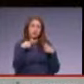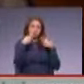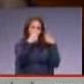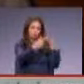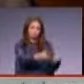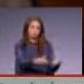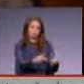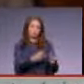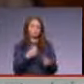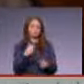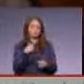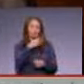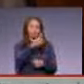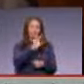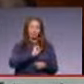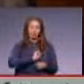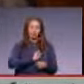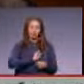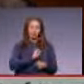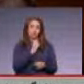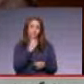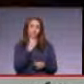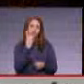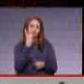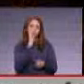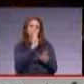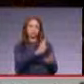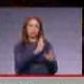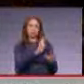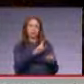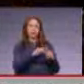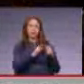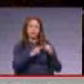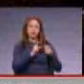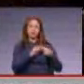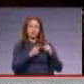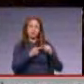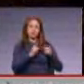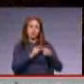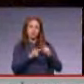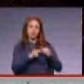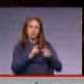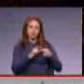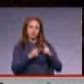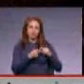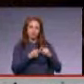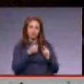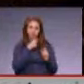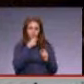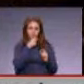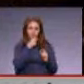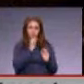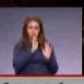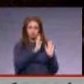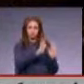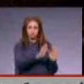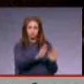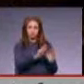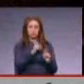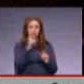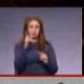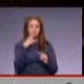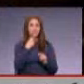عادل. فأنا النهاردة برضو يعني استكمالا لعلاقتي بيها،